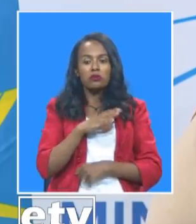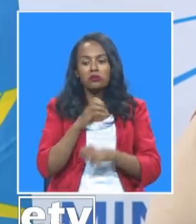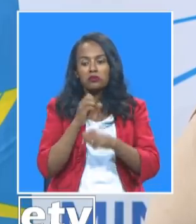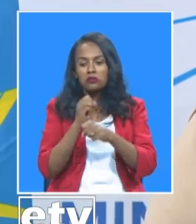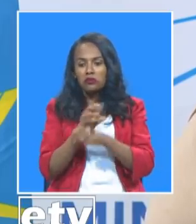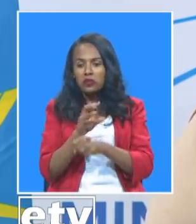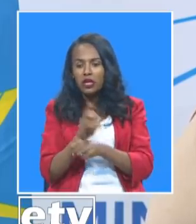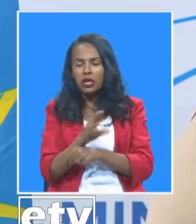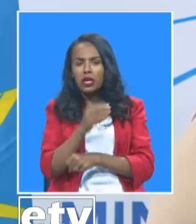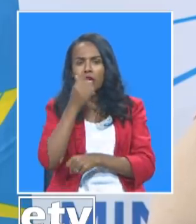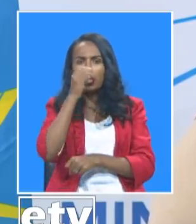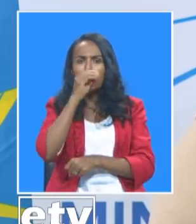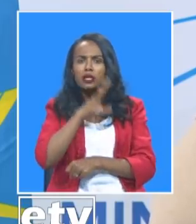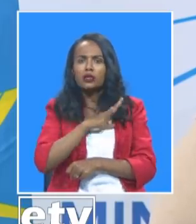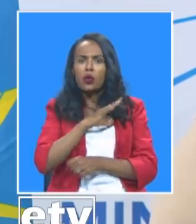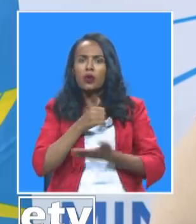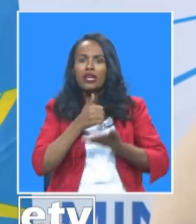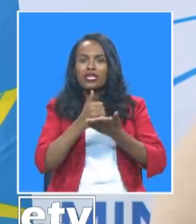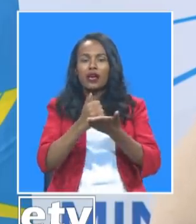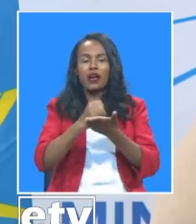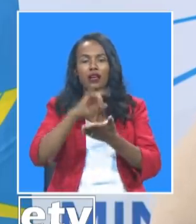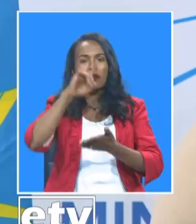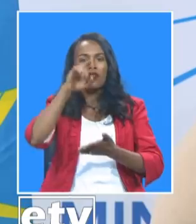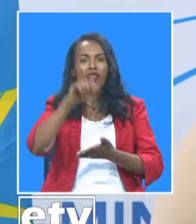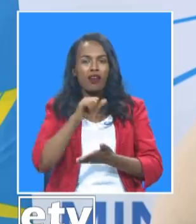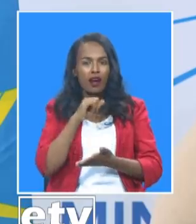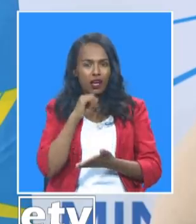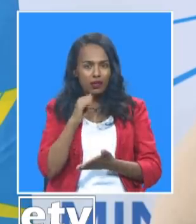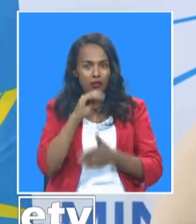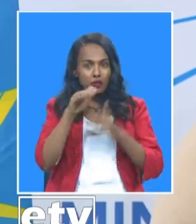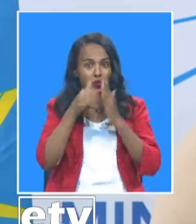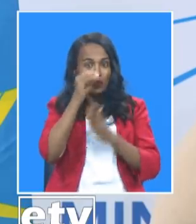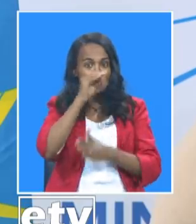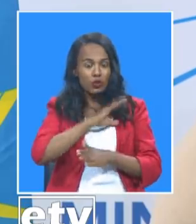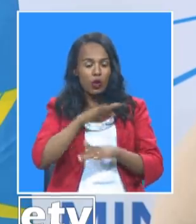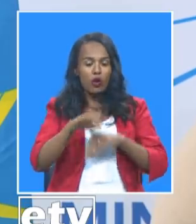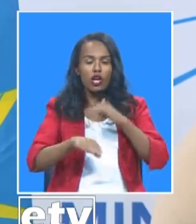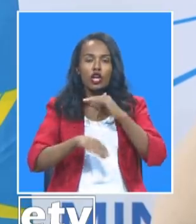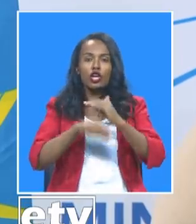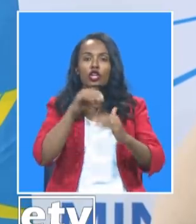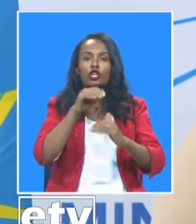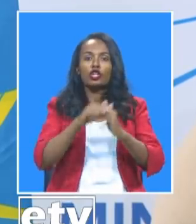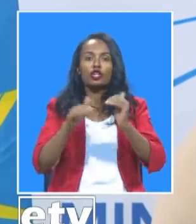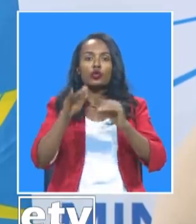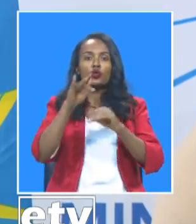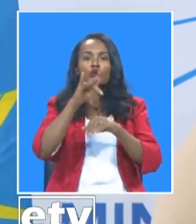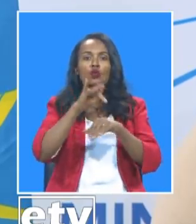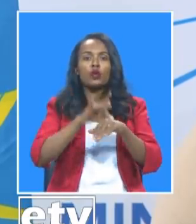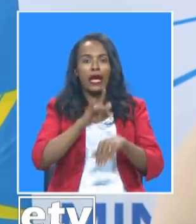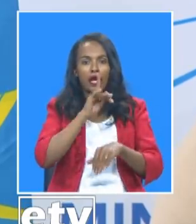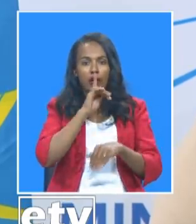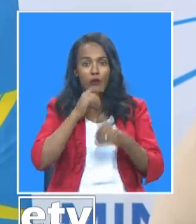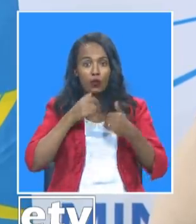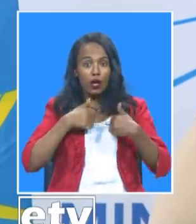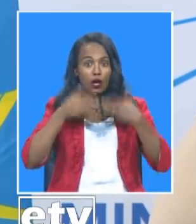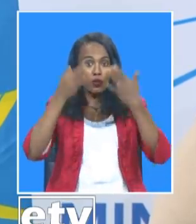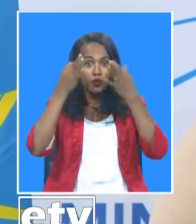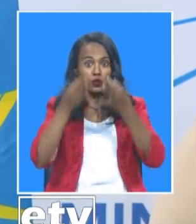የሌላን ሰው ገዛ የሚጠይቅ አይደለም። ሁሉም ሰው እጁ ላይ ያለውን